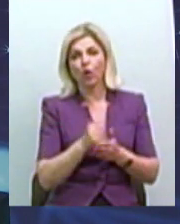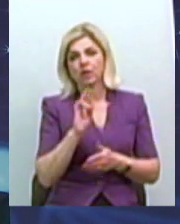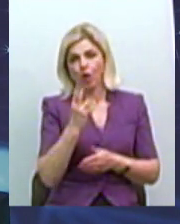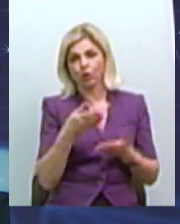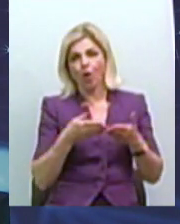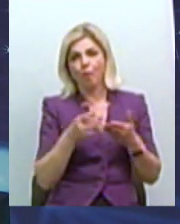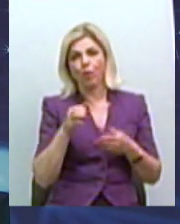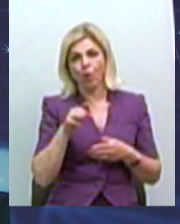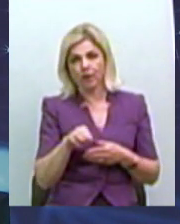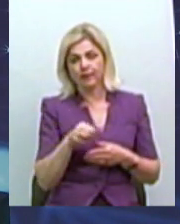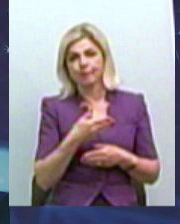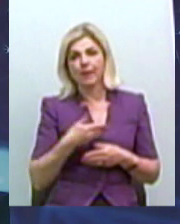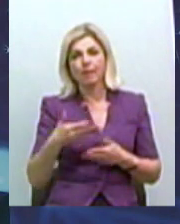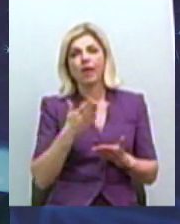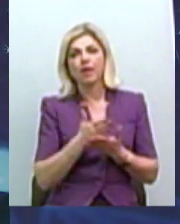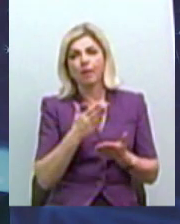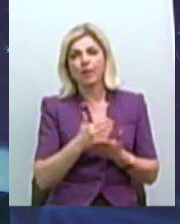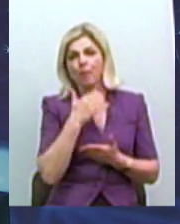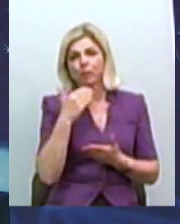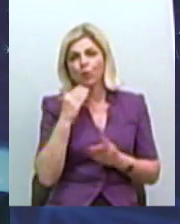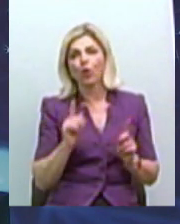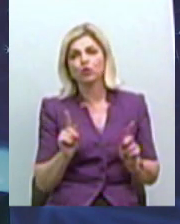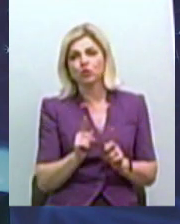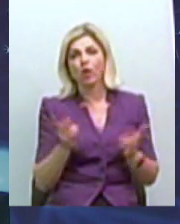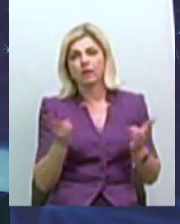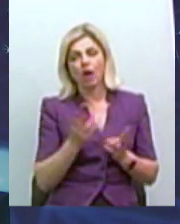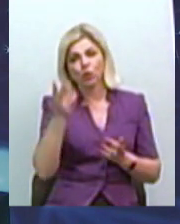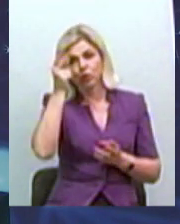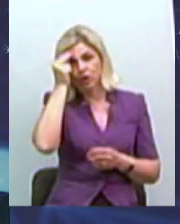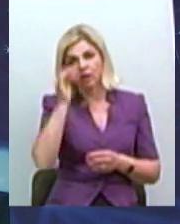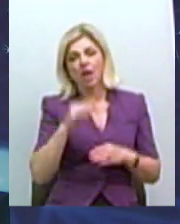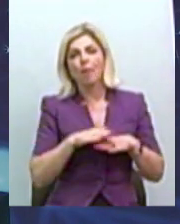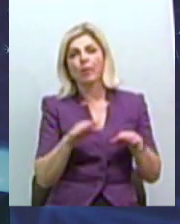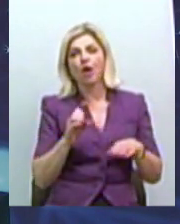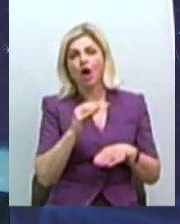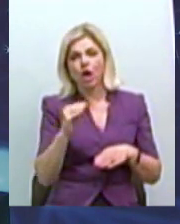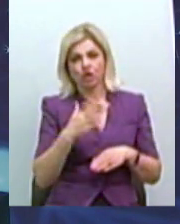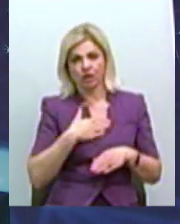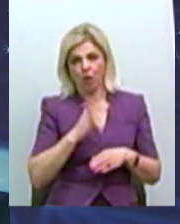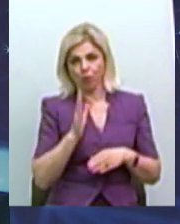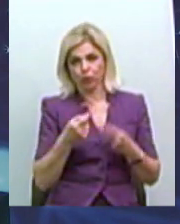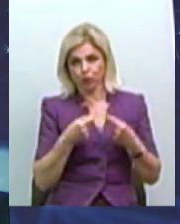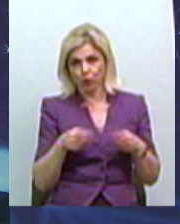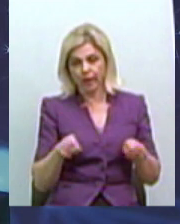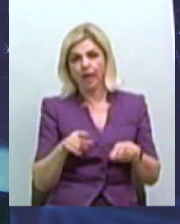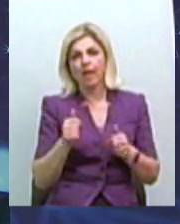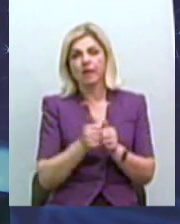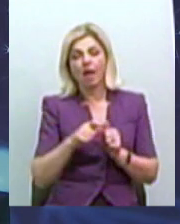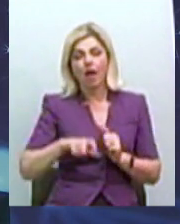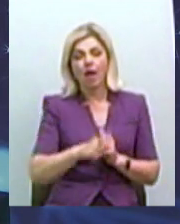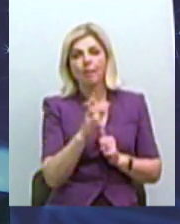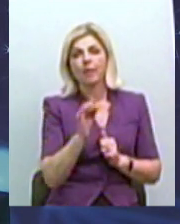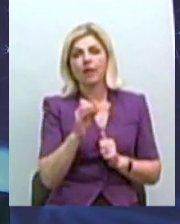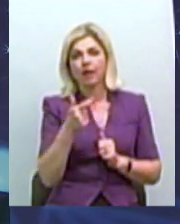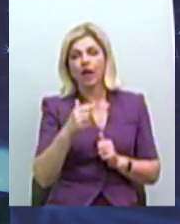имеем много что надо учитывать к тому, что и пляжи наши будут совершенно другие, и набережная, наш любимый Нижний